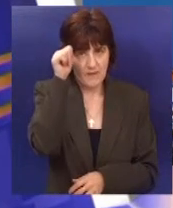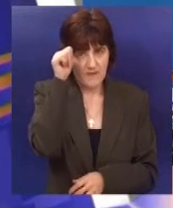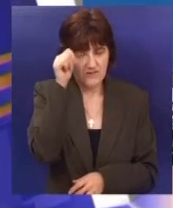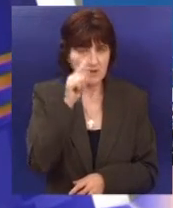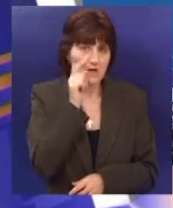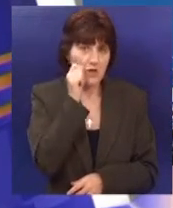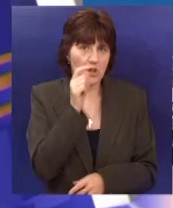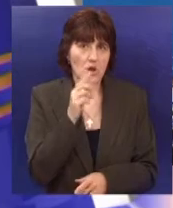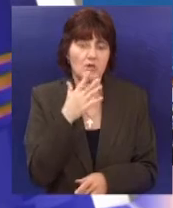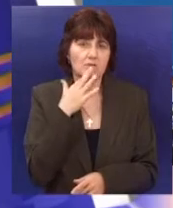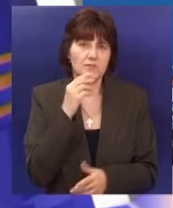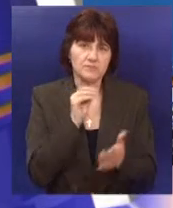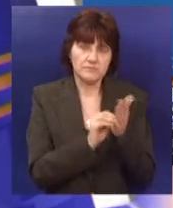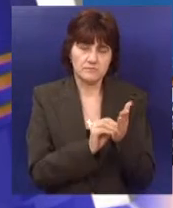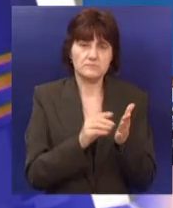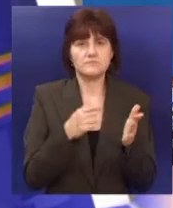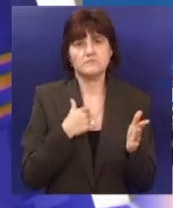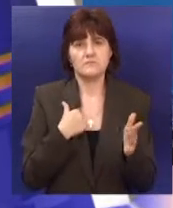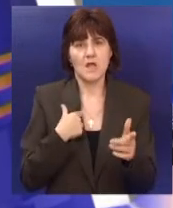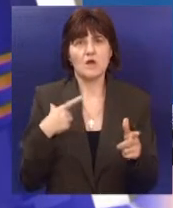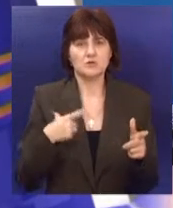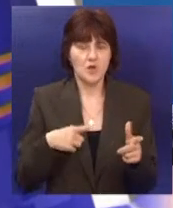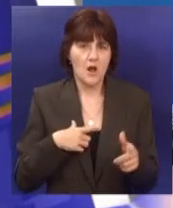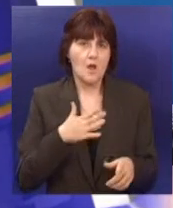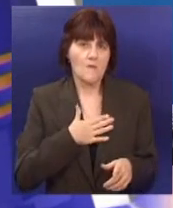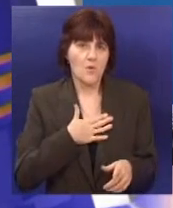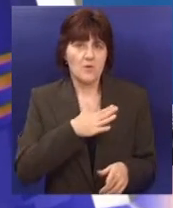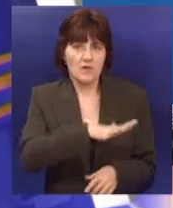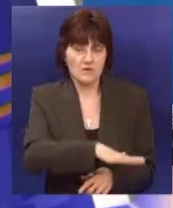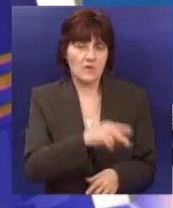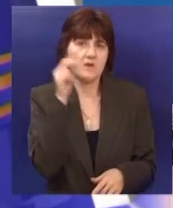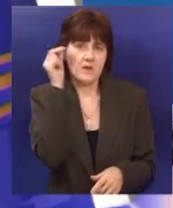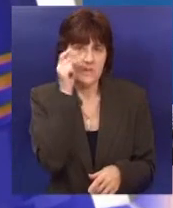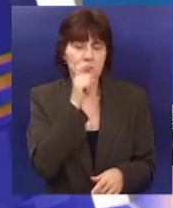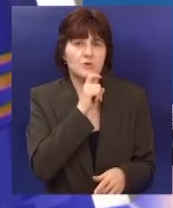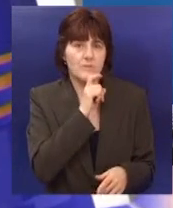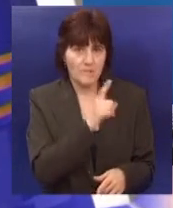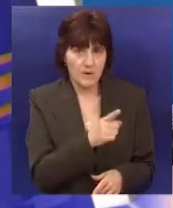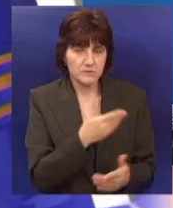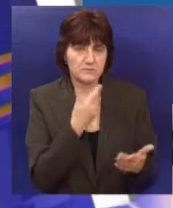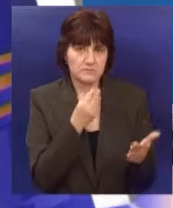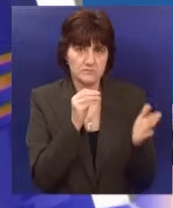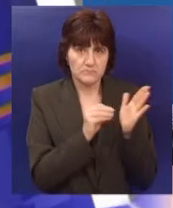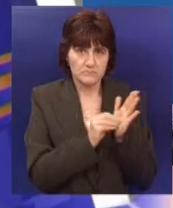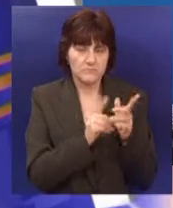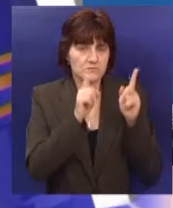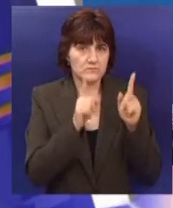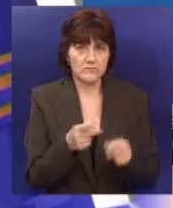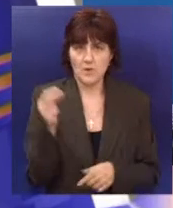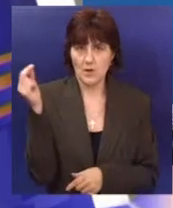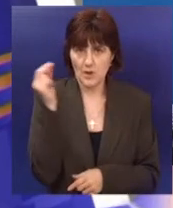1. razredu to ipak odlučuju roditelji, ja želim da moje dete, budući da živi u Subotici, zna sve jezike koji se